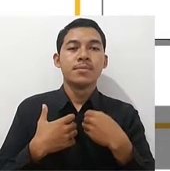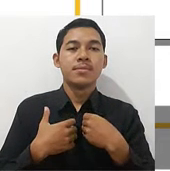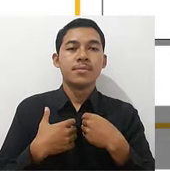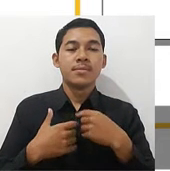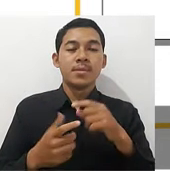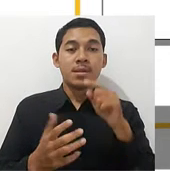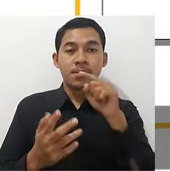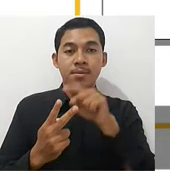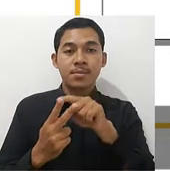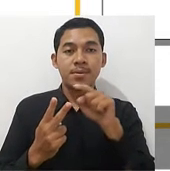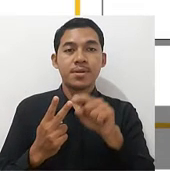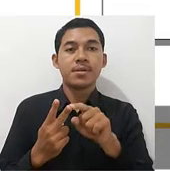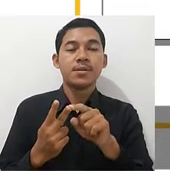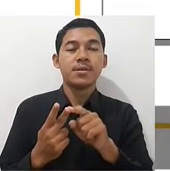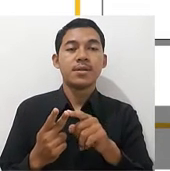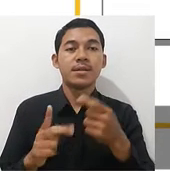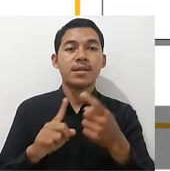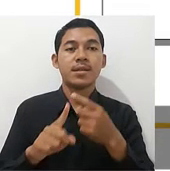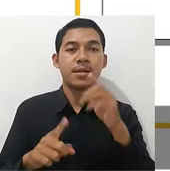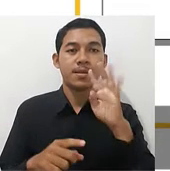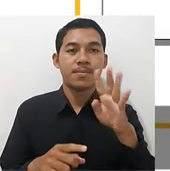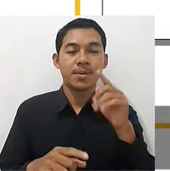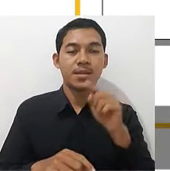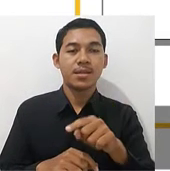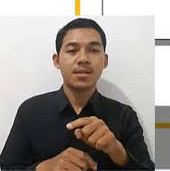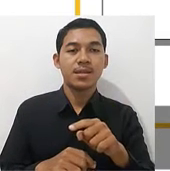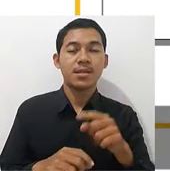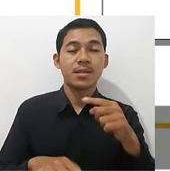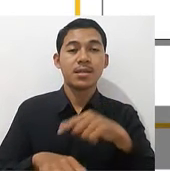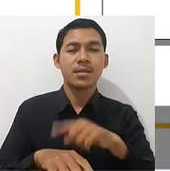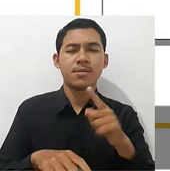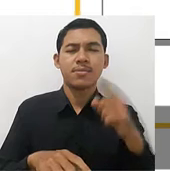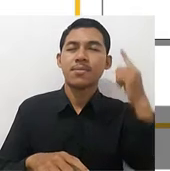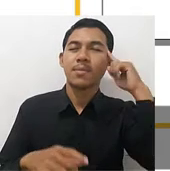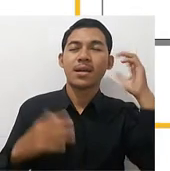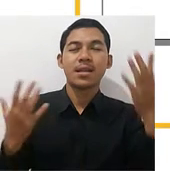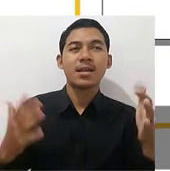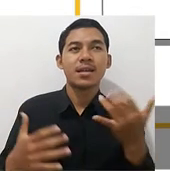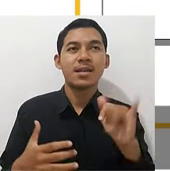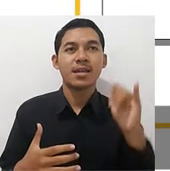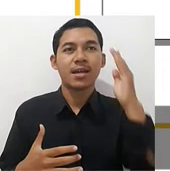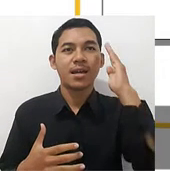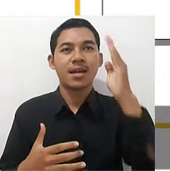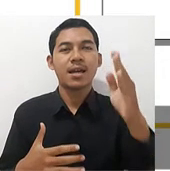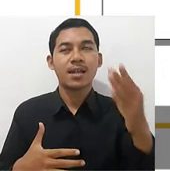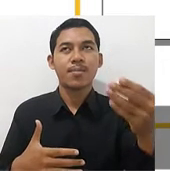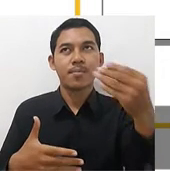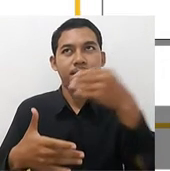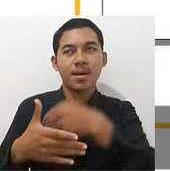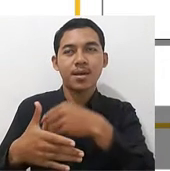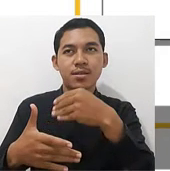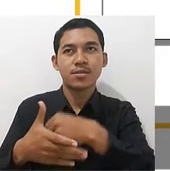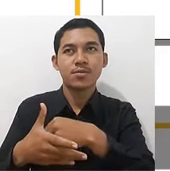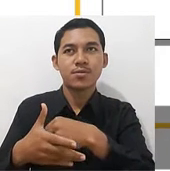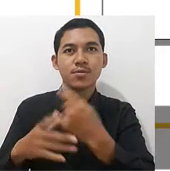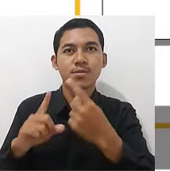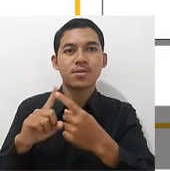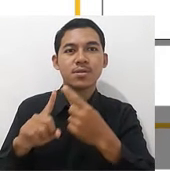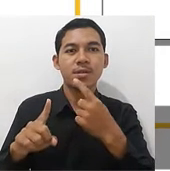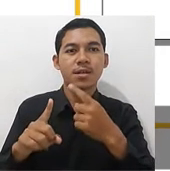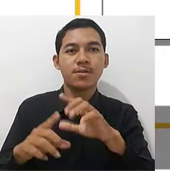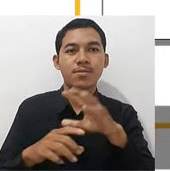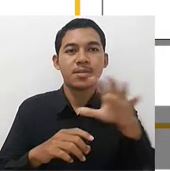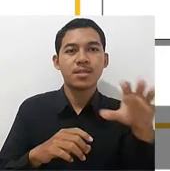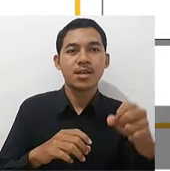ada selektornya di sini. Nah, dari 4 buah channel ini kira-kira channel mana yang bakal diizinkan untuk masuk untuk melalui